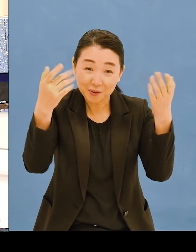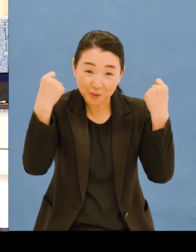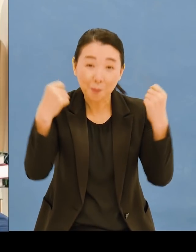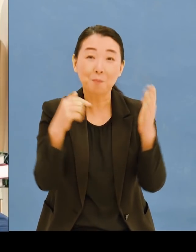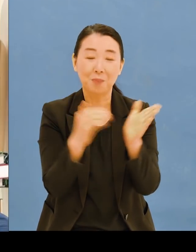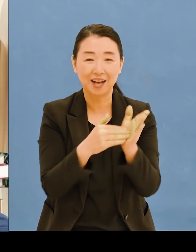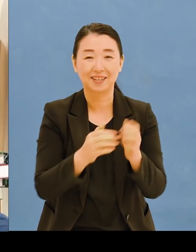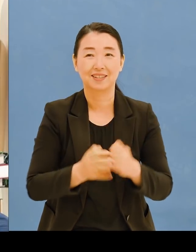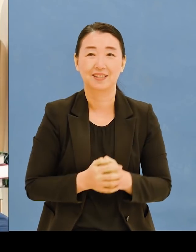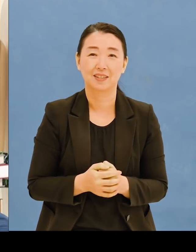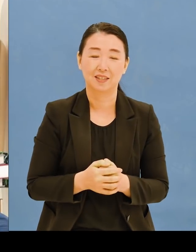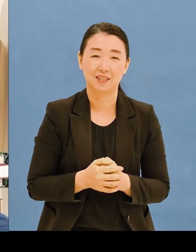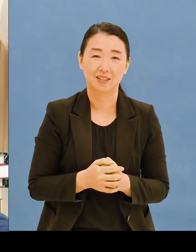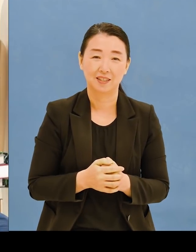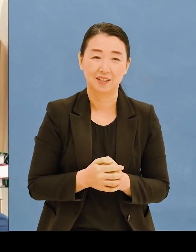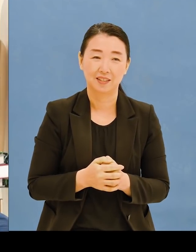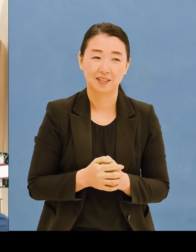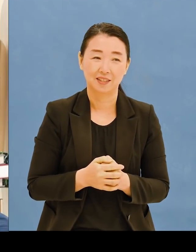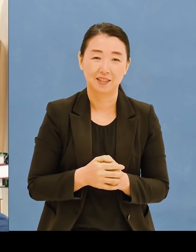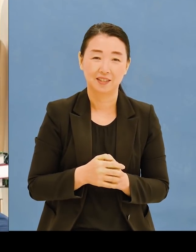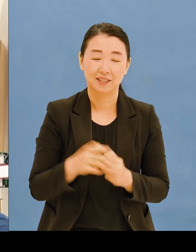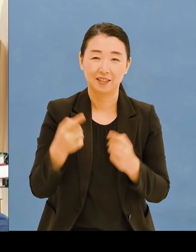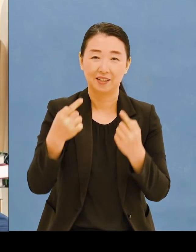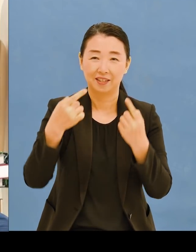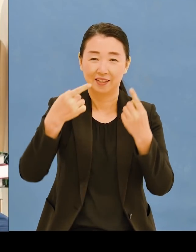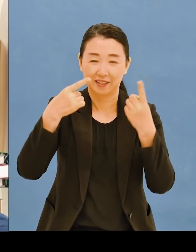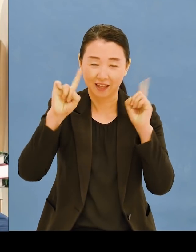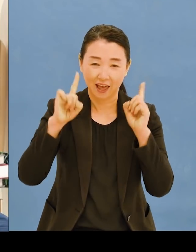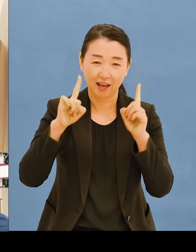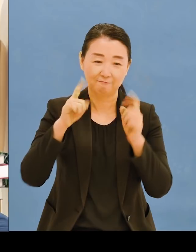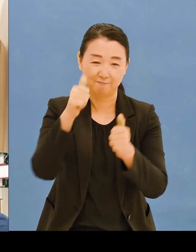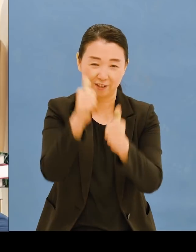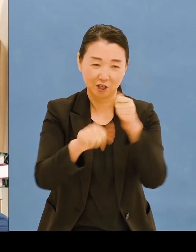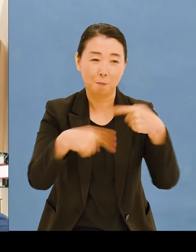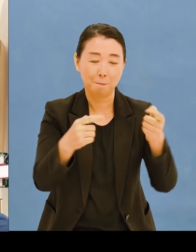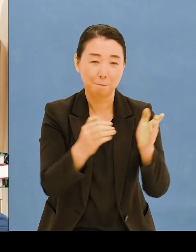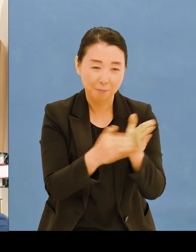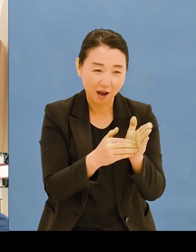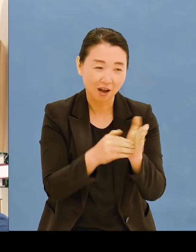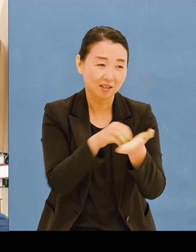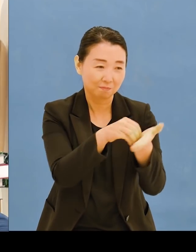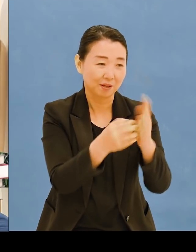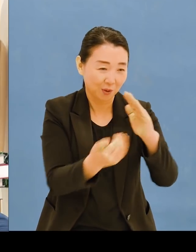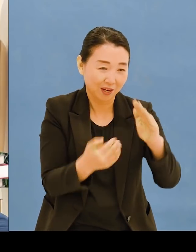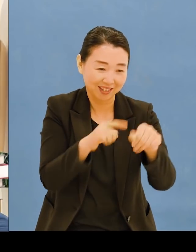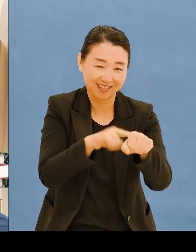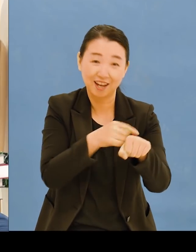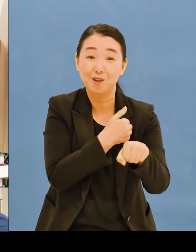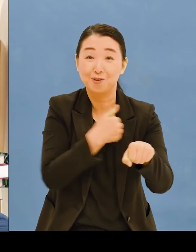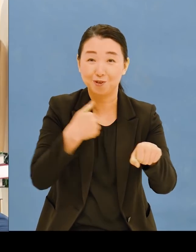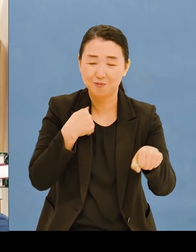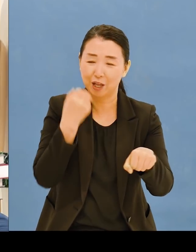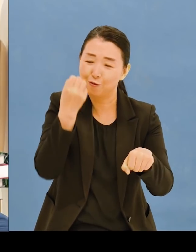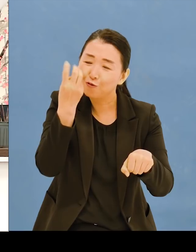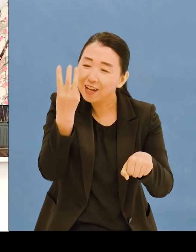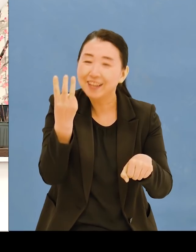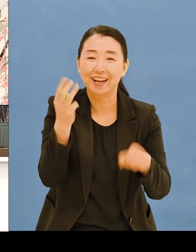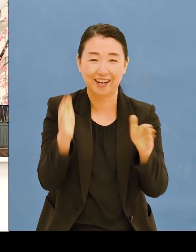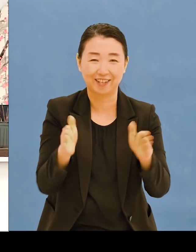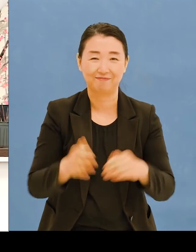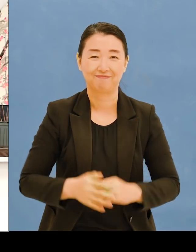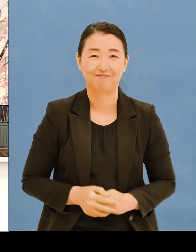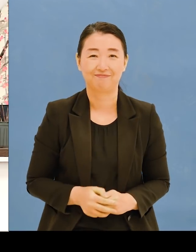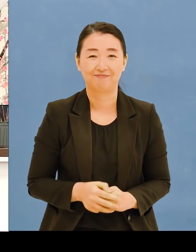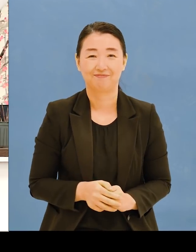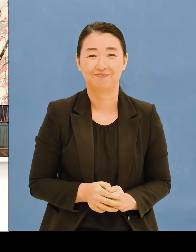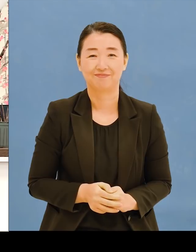입학을 수능을 보고 나서 이제 입학을 하기 전까지 네. 시간이 이제 조금 있었는데요. 한 2달, 3달 정도